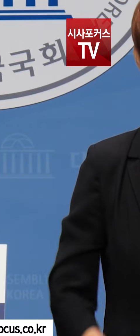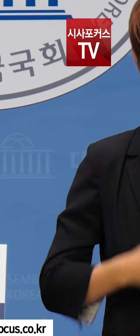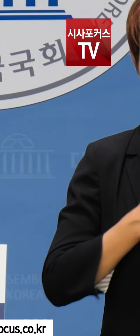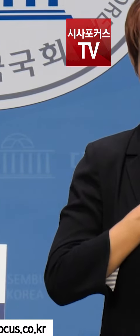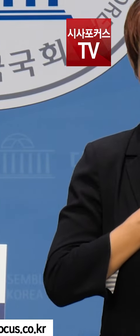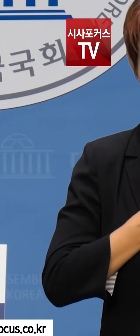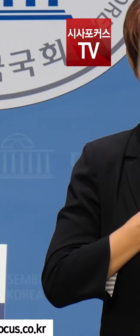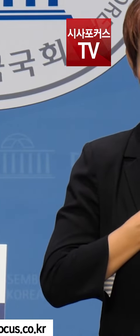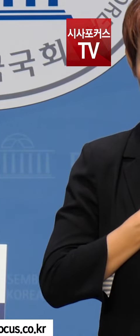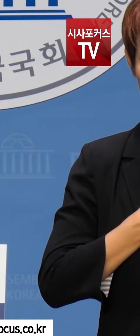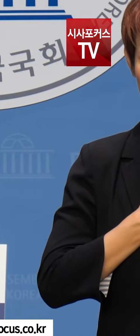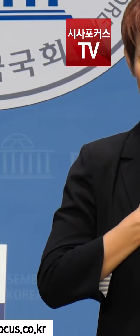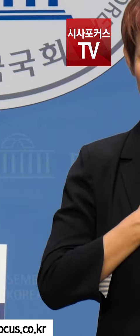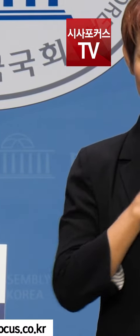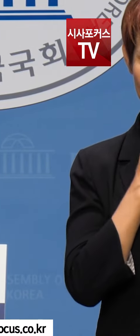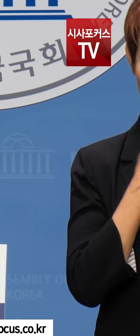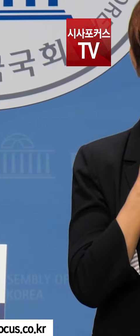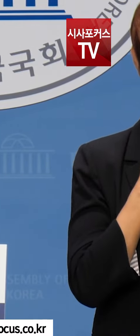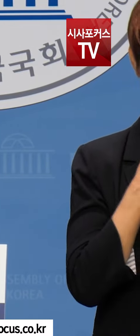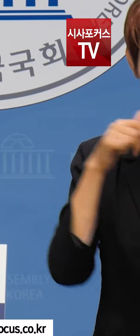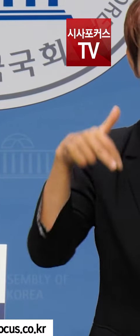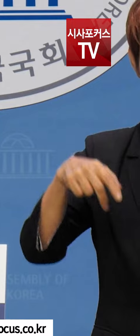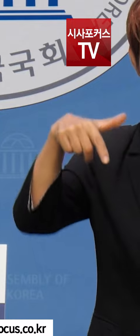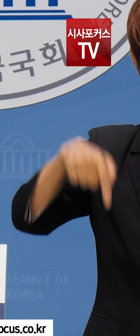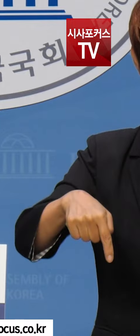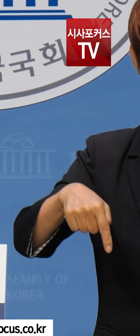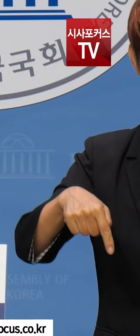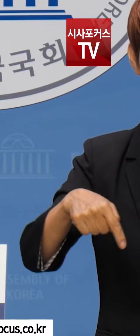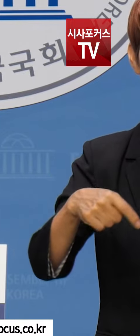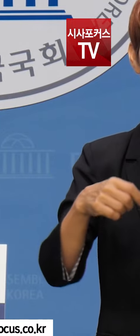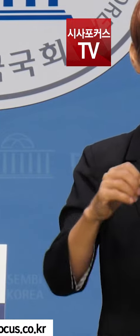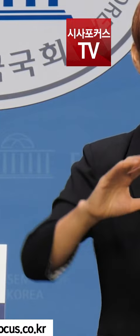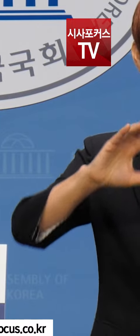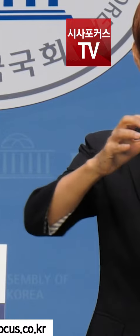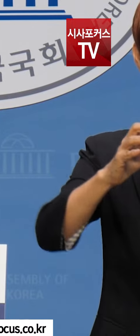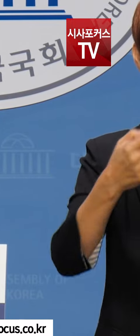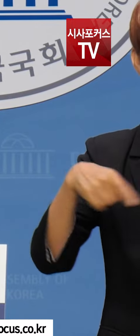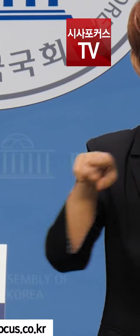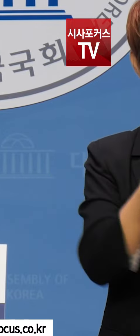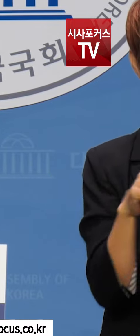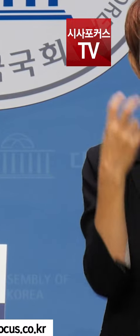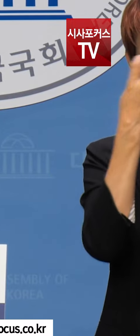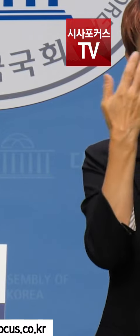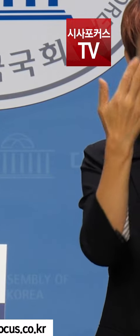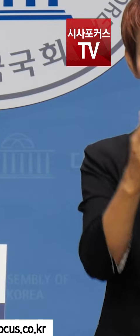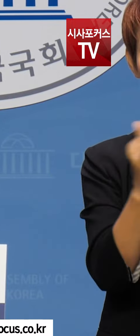김선민은 누구보다 끈질기게 조국과 조국을 지킬 사람입니다.